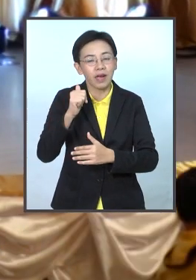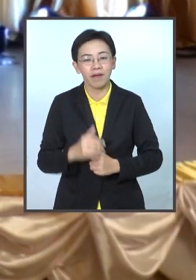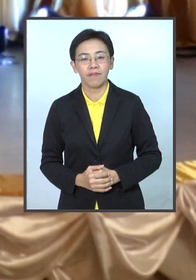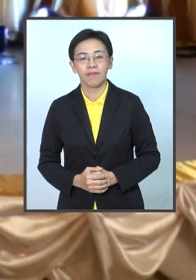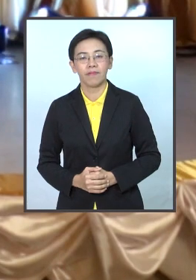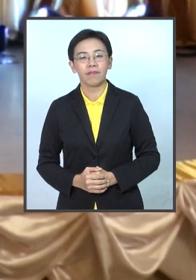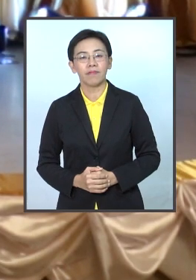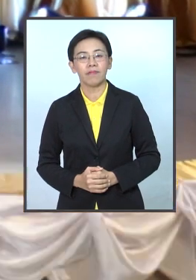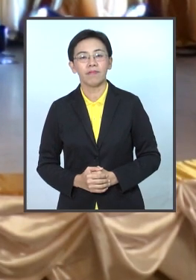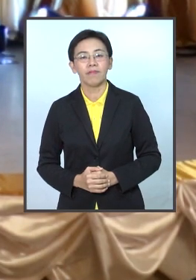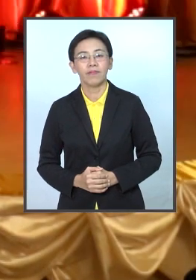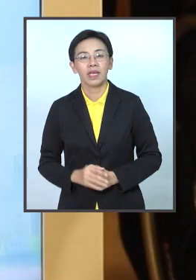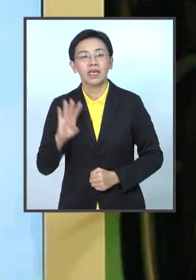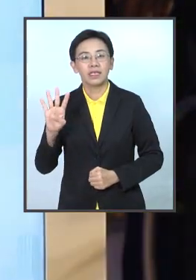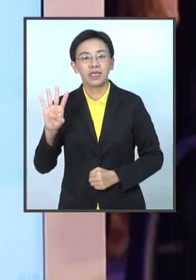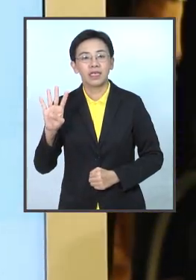ได ้